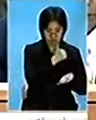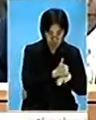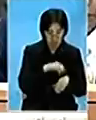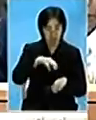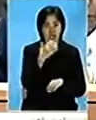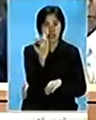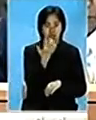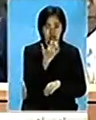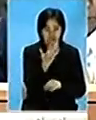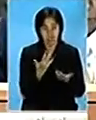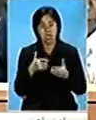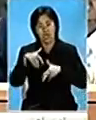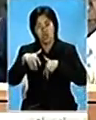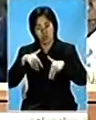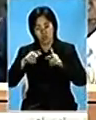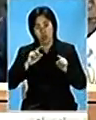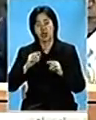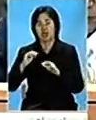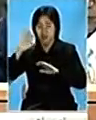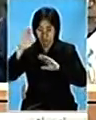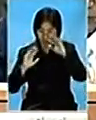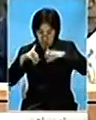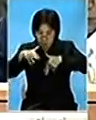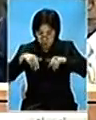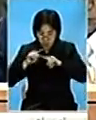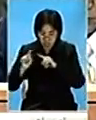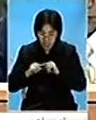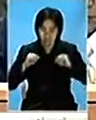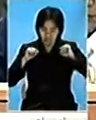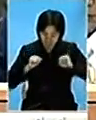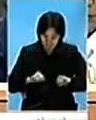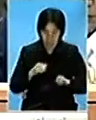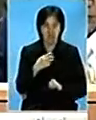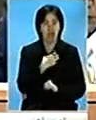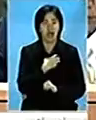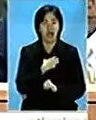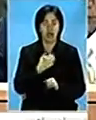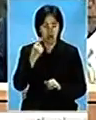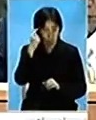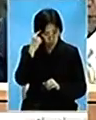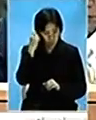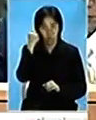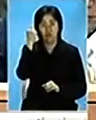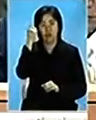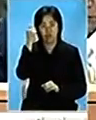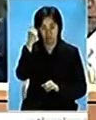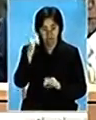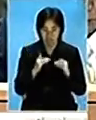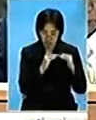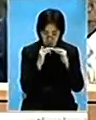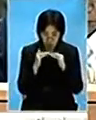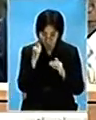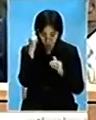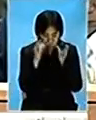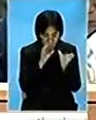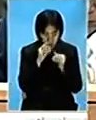public opinion เป็นประชามติของพี่น้องประชาชนที่ต้องอาศัยความรู้ความเข้าใจให้เขาเท่าทันและ